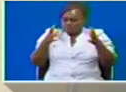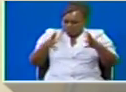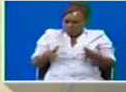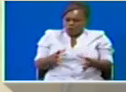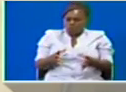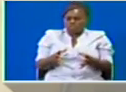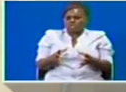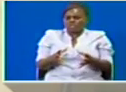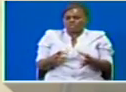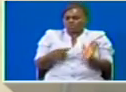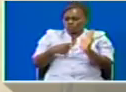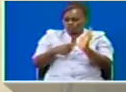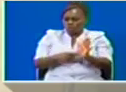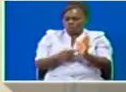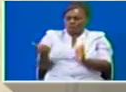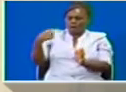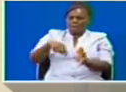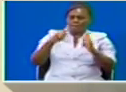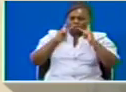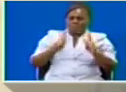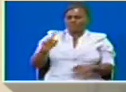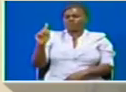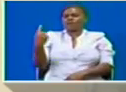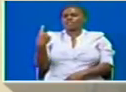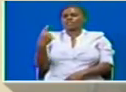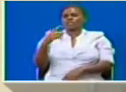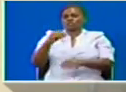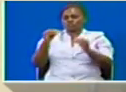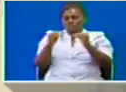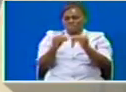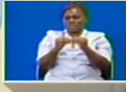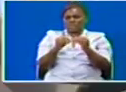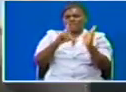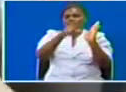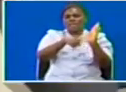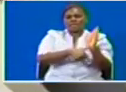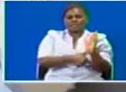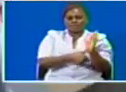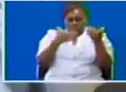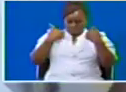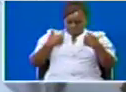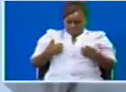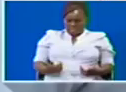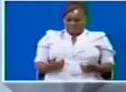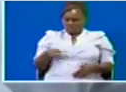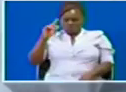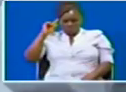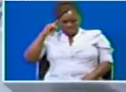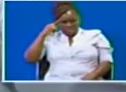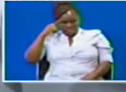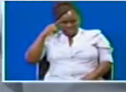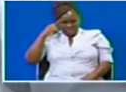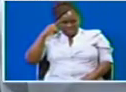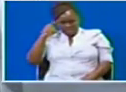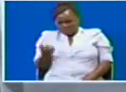rais amesema ionekane, ilete amani kwanza, ndio tupate nafasi ya kuketi. Na labda binafsi yako kama umeweza kutathmini, nini hasa